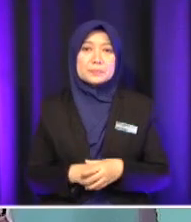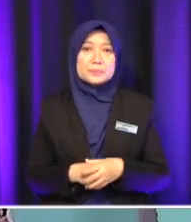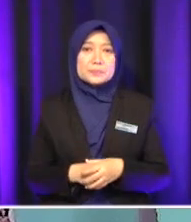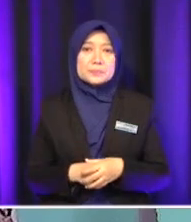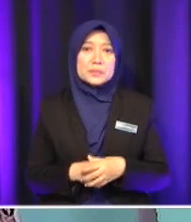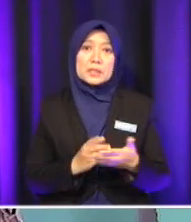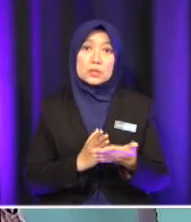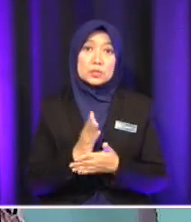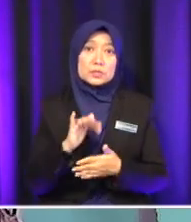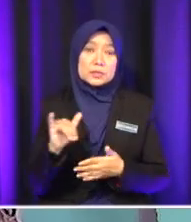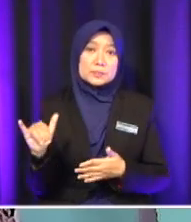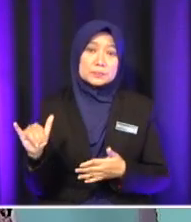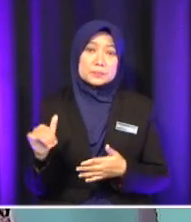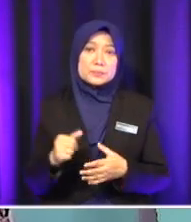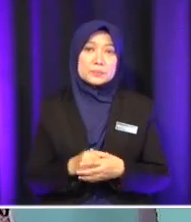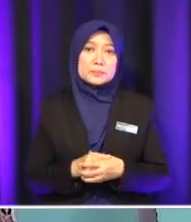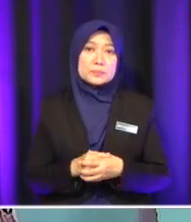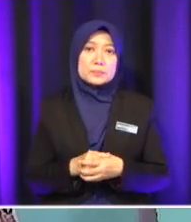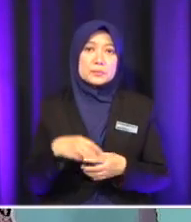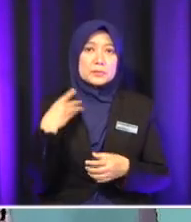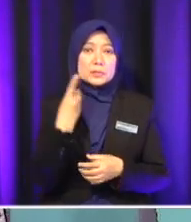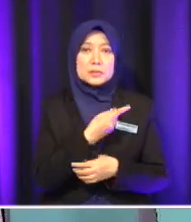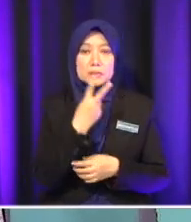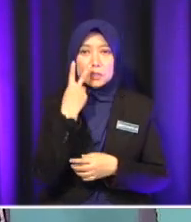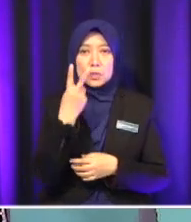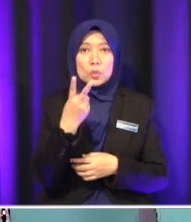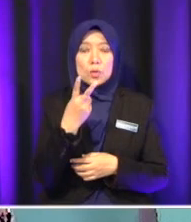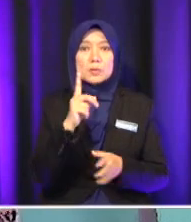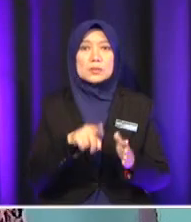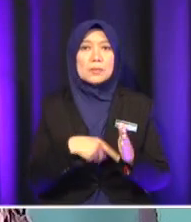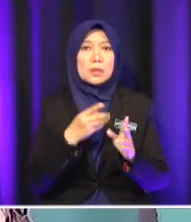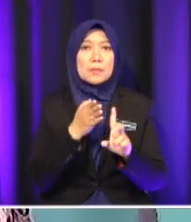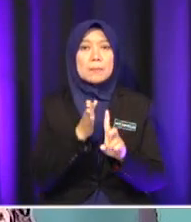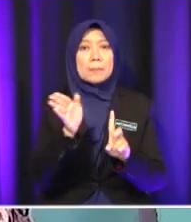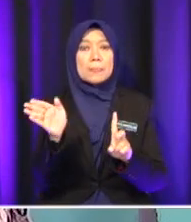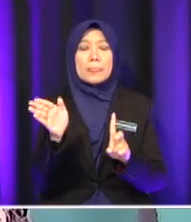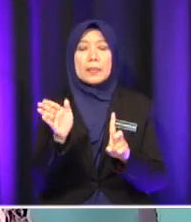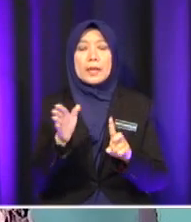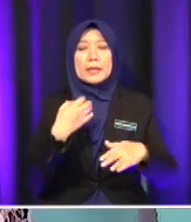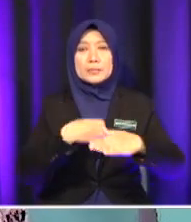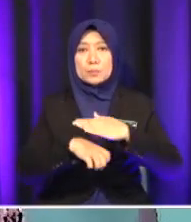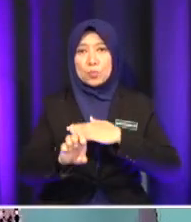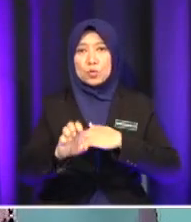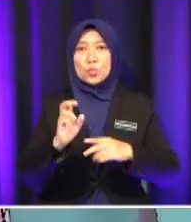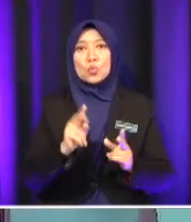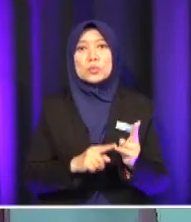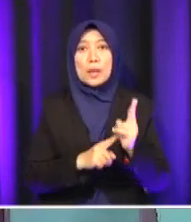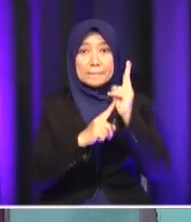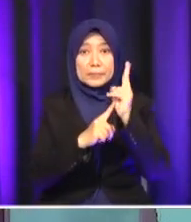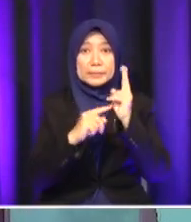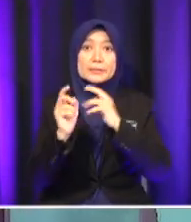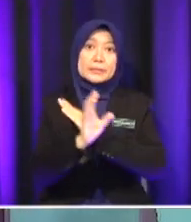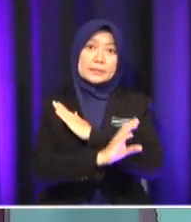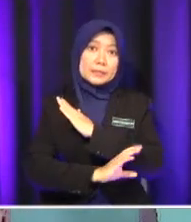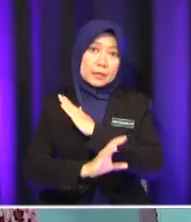seterusnya kita lihat haluan export utama negara dan